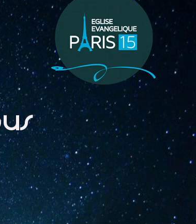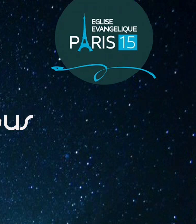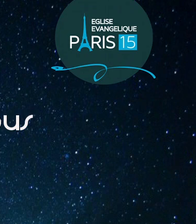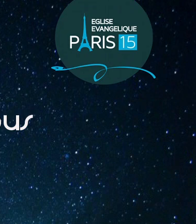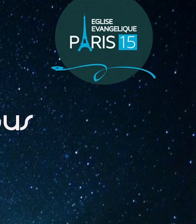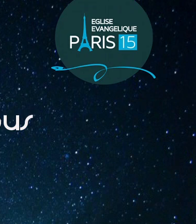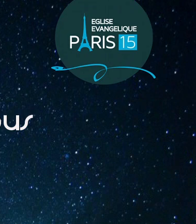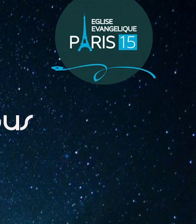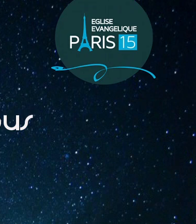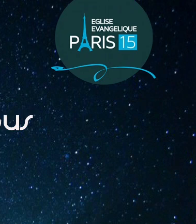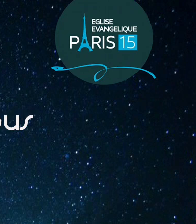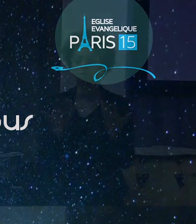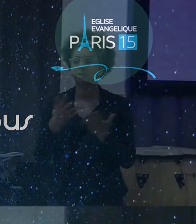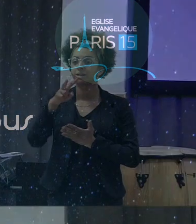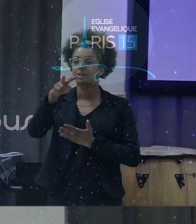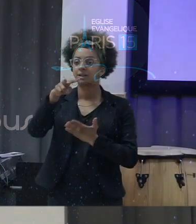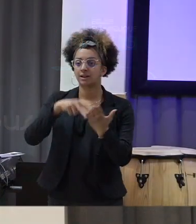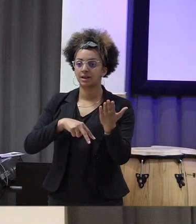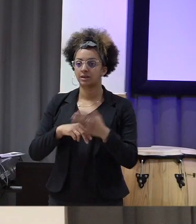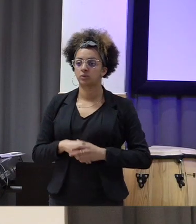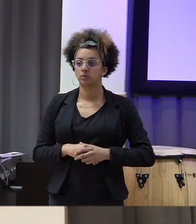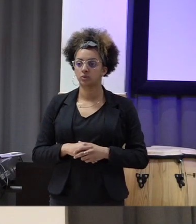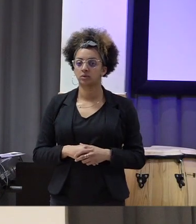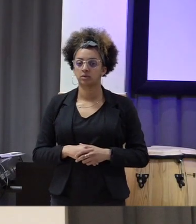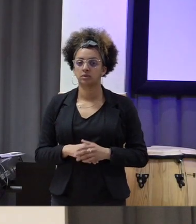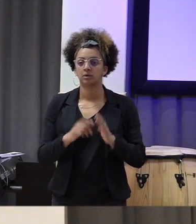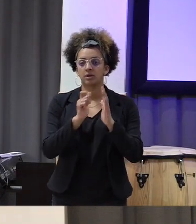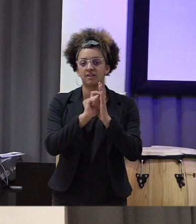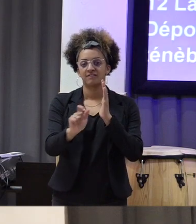faire la lecture dans Romains 13, verset 11.